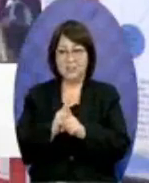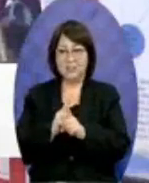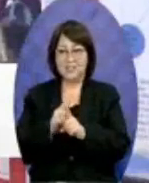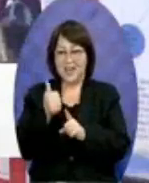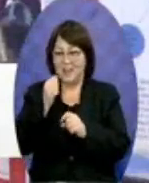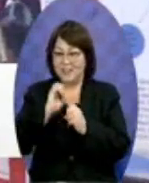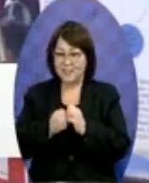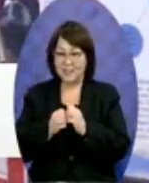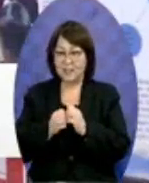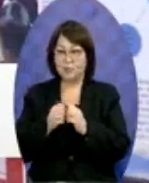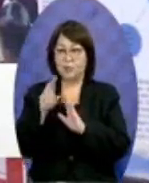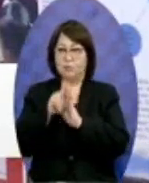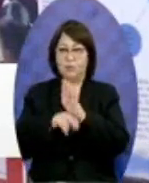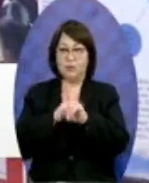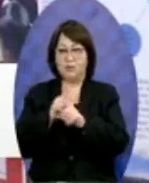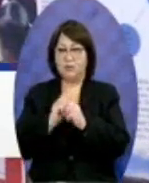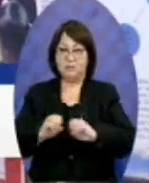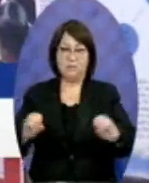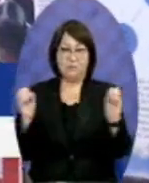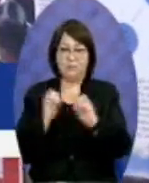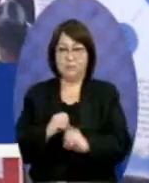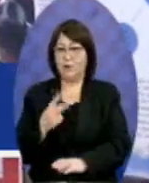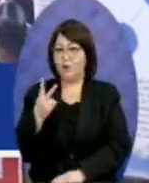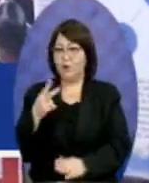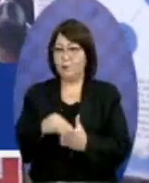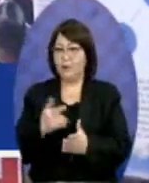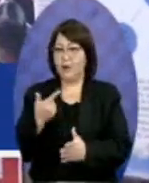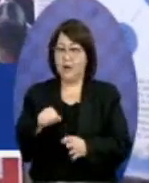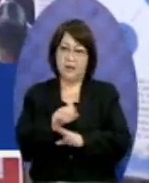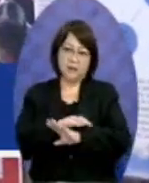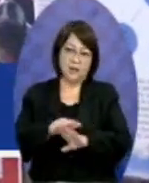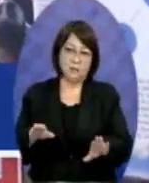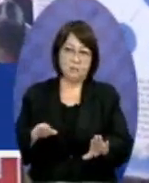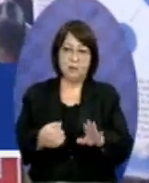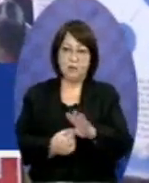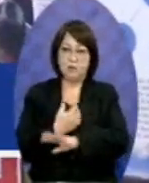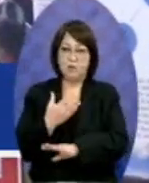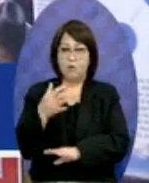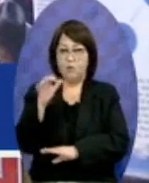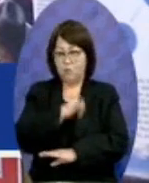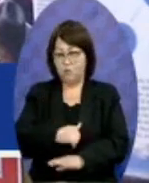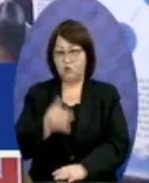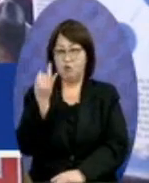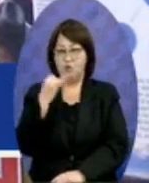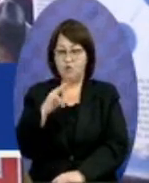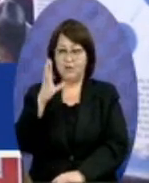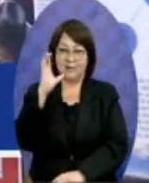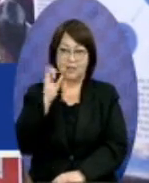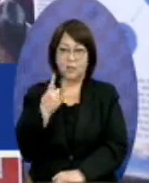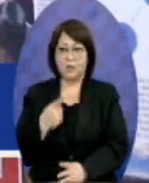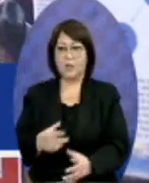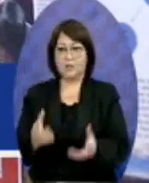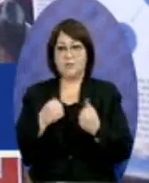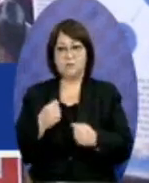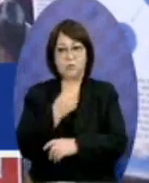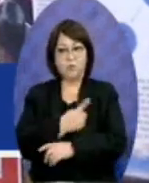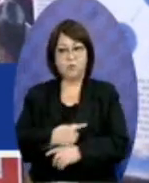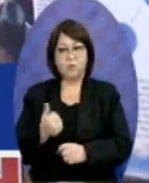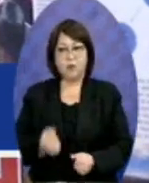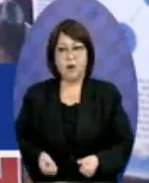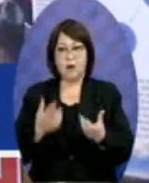үр дүнгээ бид нэг хараад үзэхээр нэг 2000 га орчим тарминолог улсын ойн санд хүлээж авсан үр дүнтэй. Өөрөөр хэлбэл